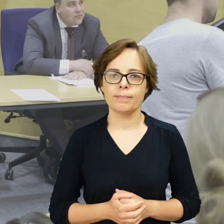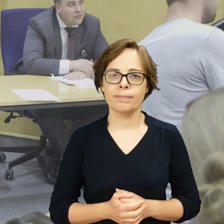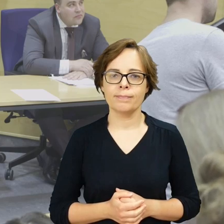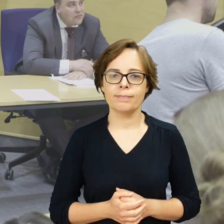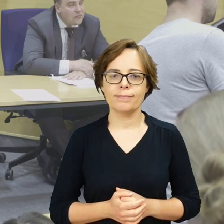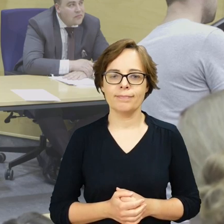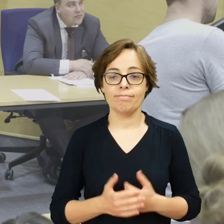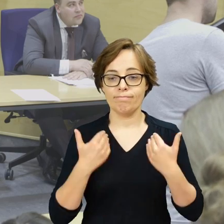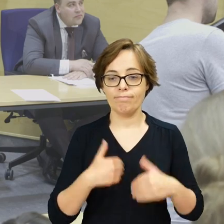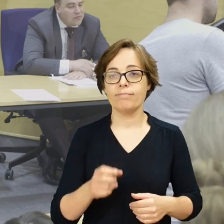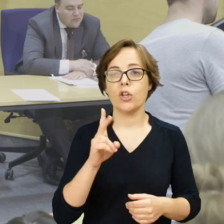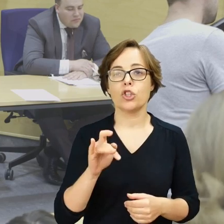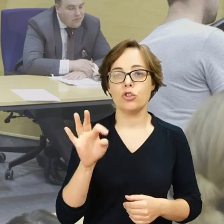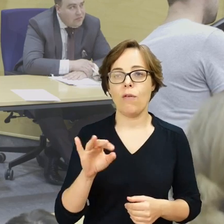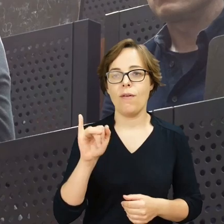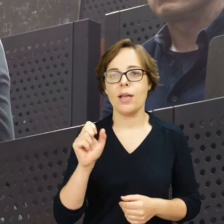Krzysztof Jakubowski.